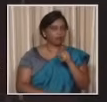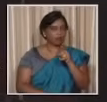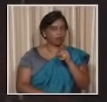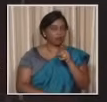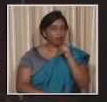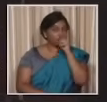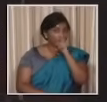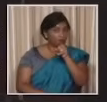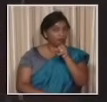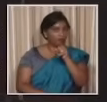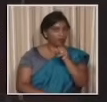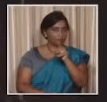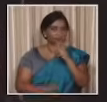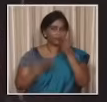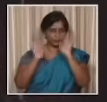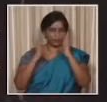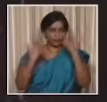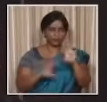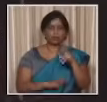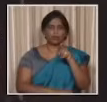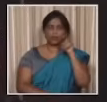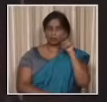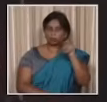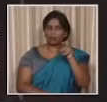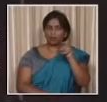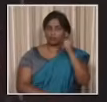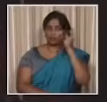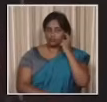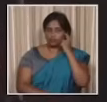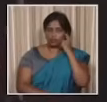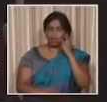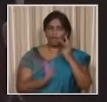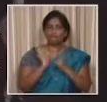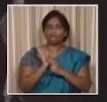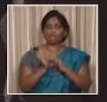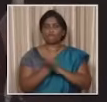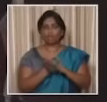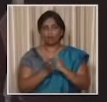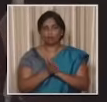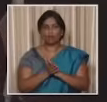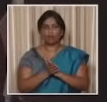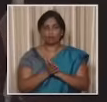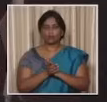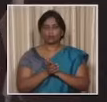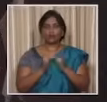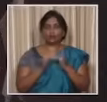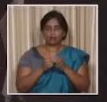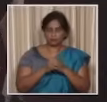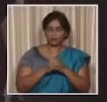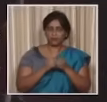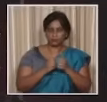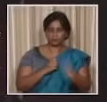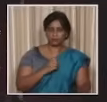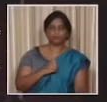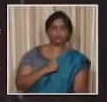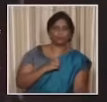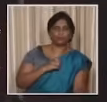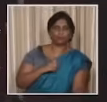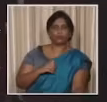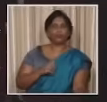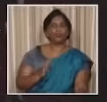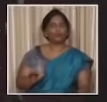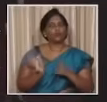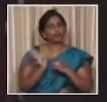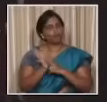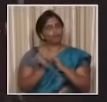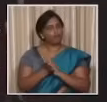අවසාන කාරණාව ඔබතුමාට අවසාන කාරණාව ඔබතුමා දන්නවා වොලන්ටරි රිටයර්මන්ට් ස්කීම් කියලා වැඩසටහනක් තියෙනවා.